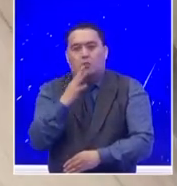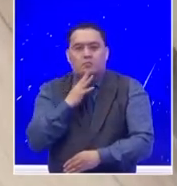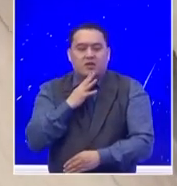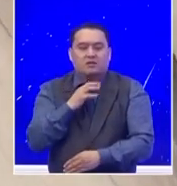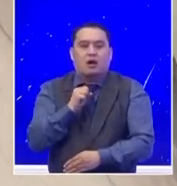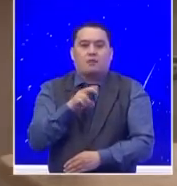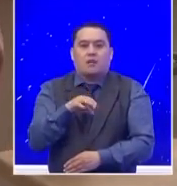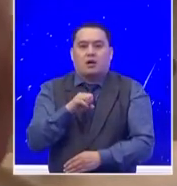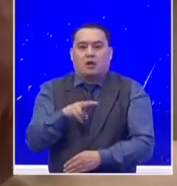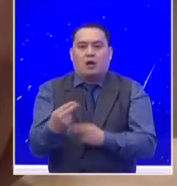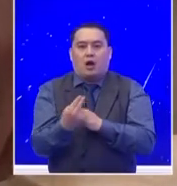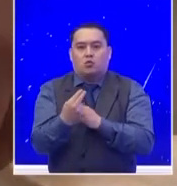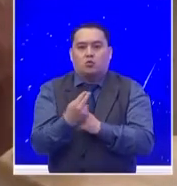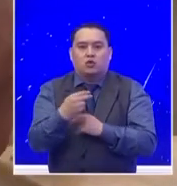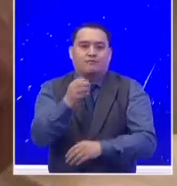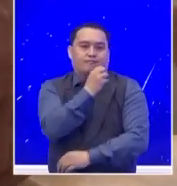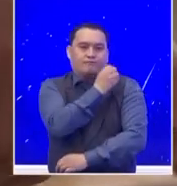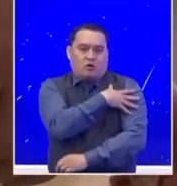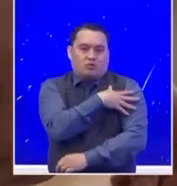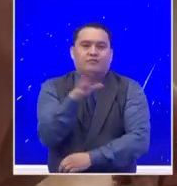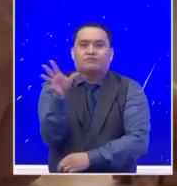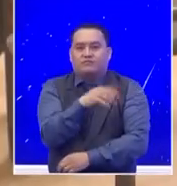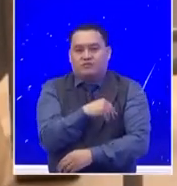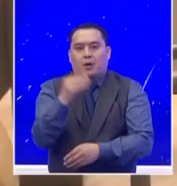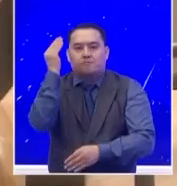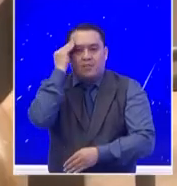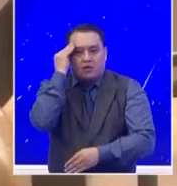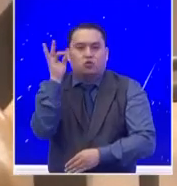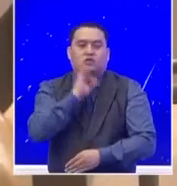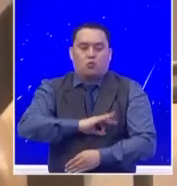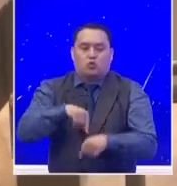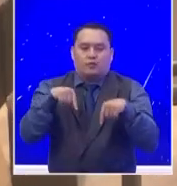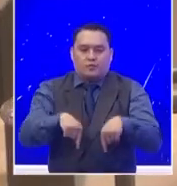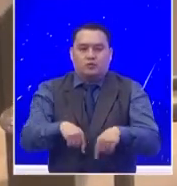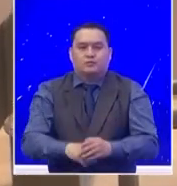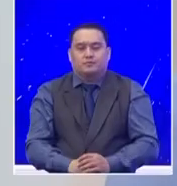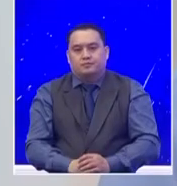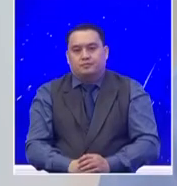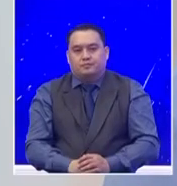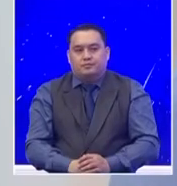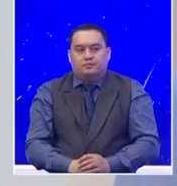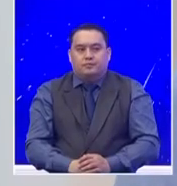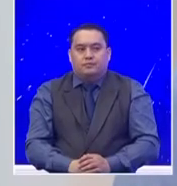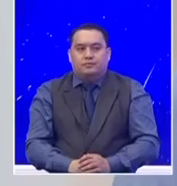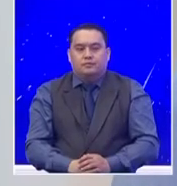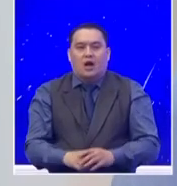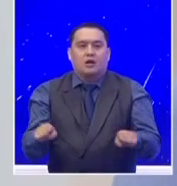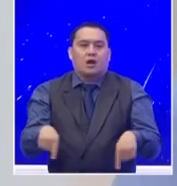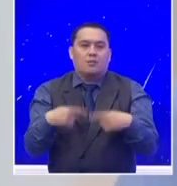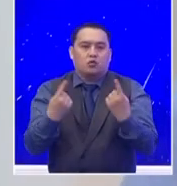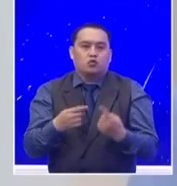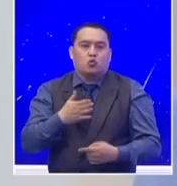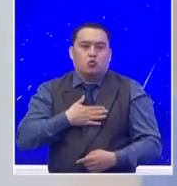Ахмарал Байхунысова обучалась в Санкт-Петербурге. Все изученные методики она намерена внедрить в работе. В реабилитационном отделении мы